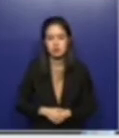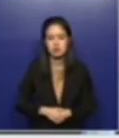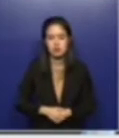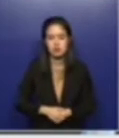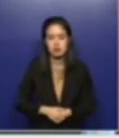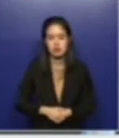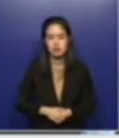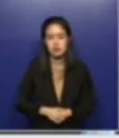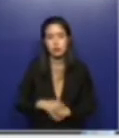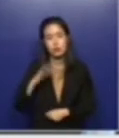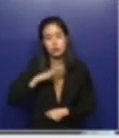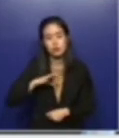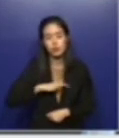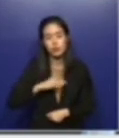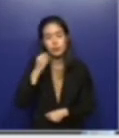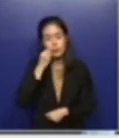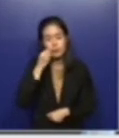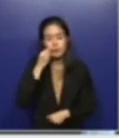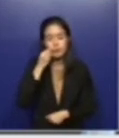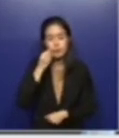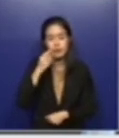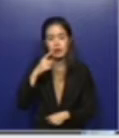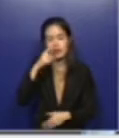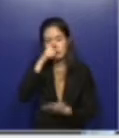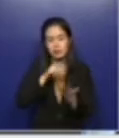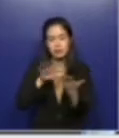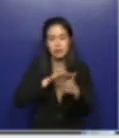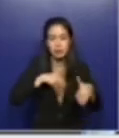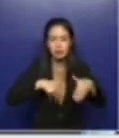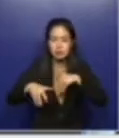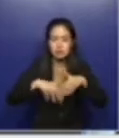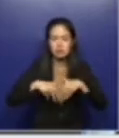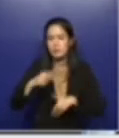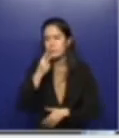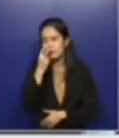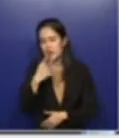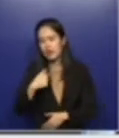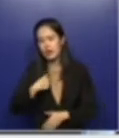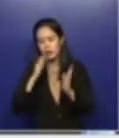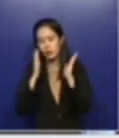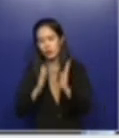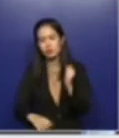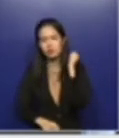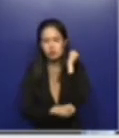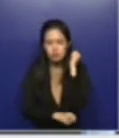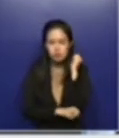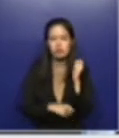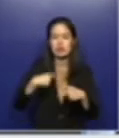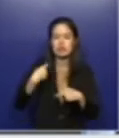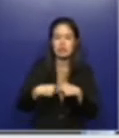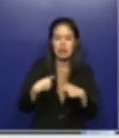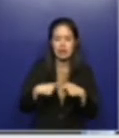ากเห็นพี่น้องประชาชนตกทุกข์ได้ยากลำบากยากเข็นเข้าสู่ยุควิกฤตแสนสาหัส